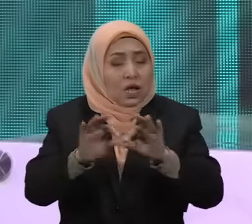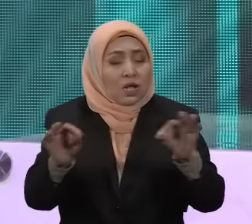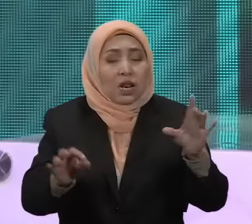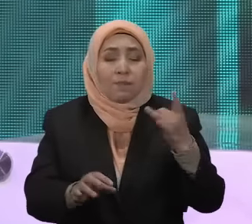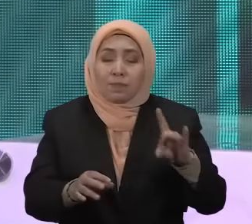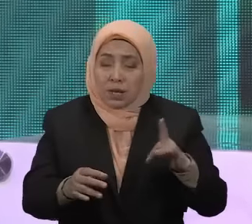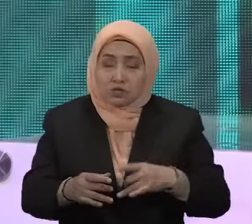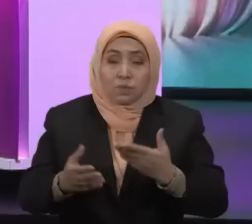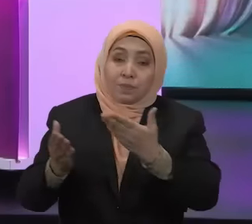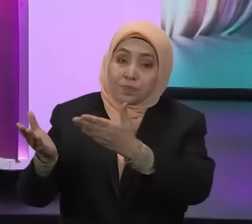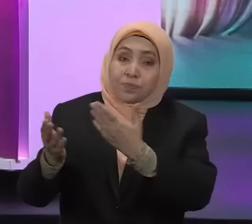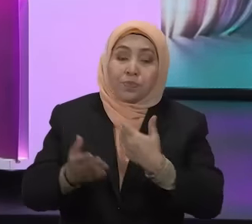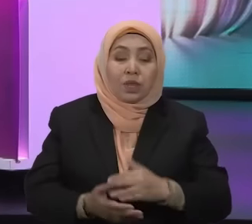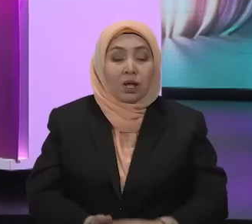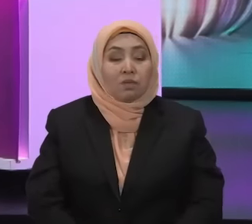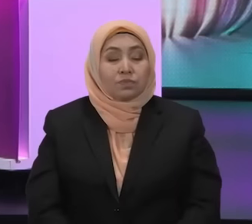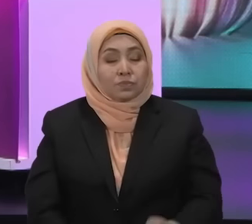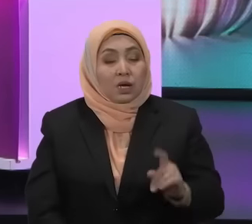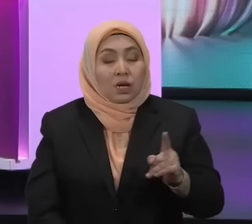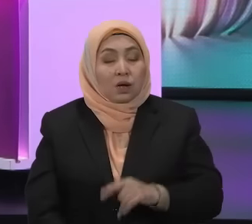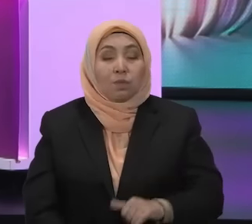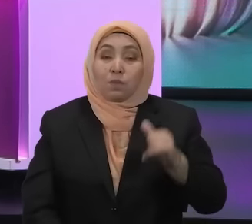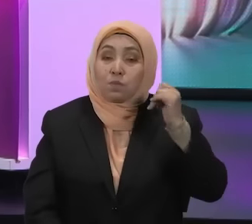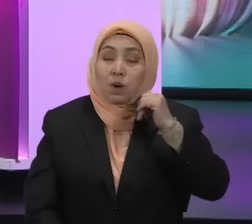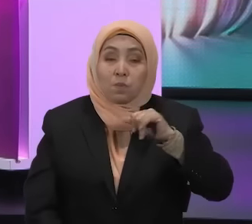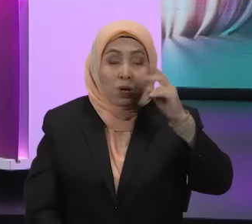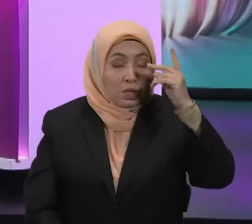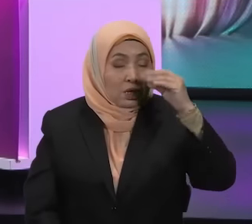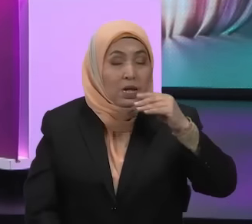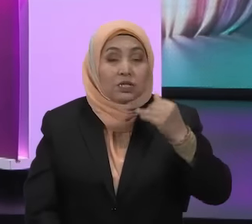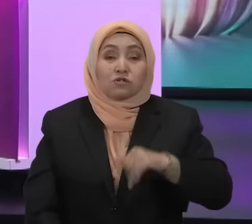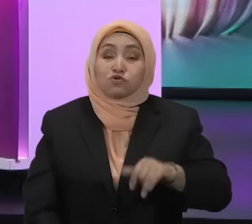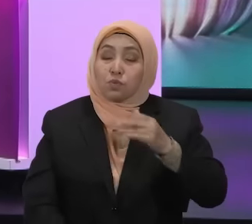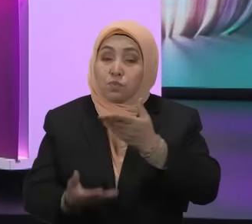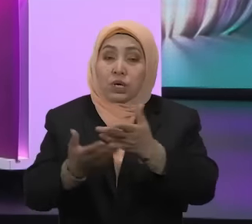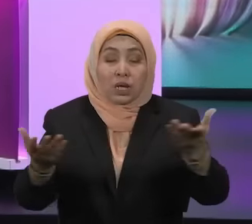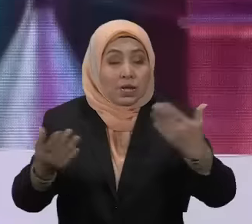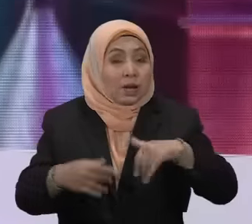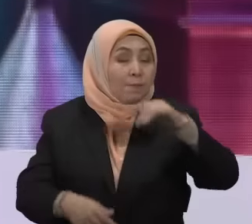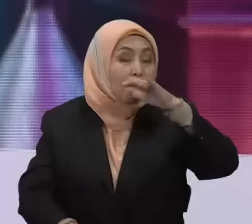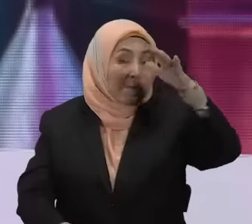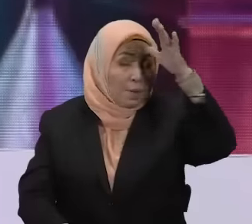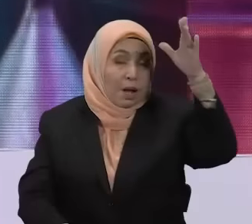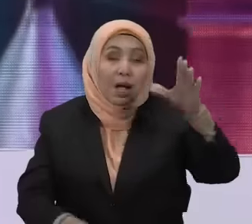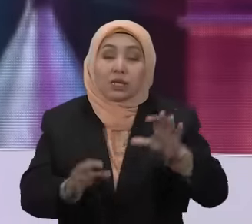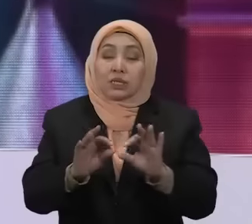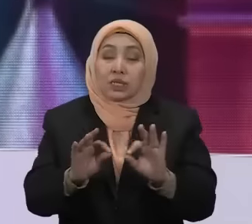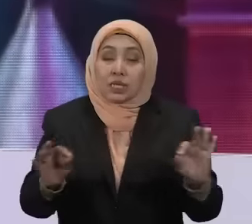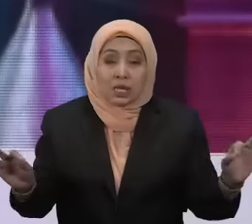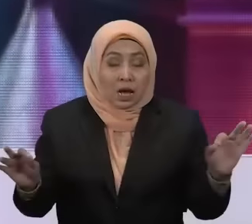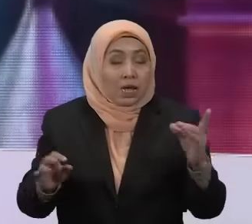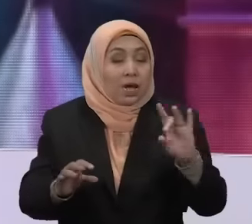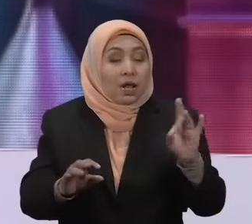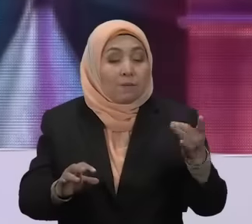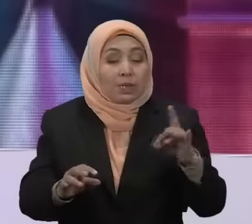Kita baca bersama Ustaz Tarmizi. Terima kasih kepada Ustaz Fazrul. Tuan-tuan dan puan-puan yang hadir dalam rahmati Allah Subhanahu Wa Taala, yang bonda, ayat 18 kita nak